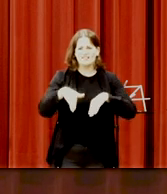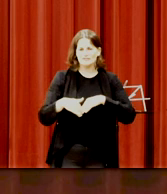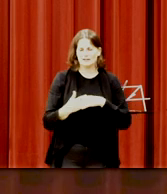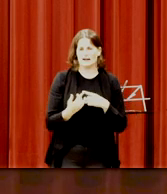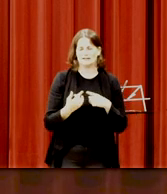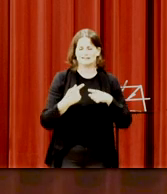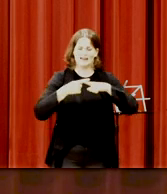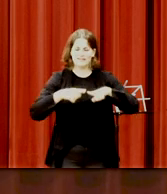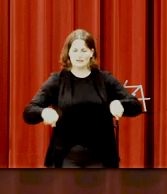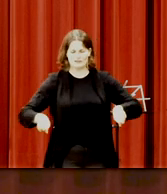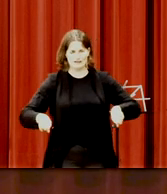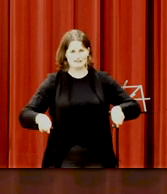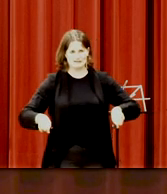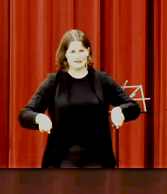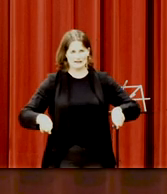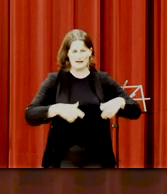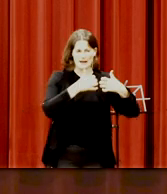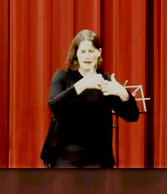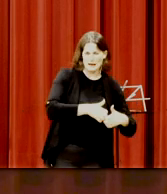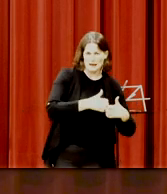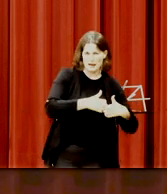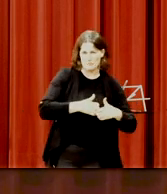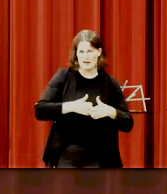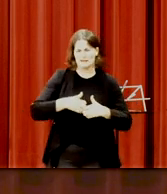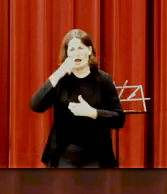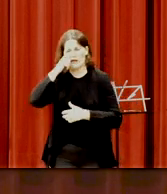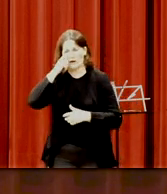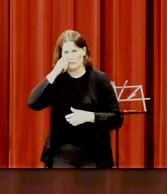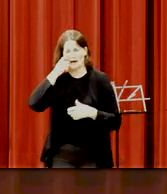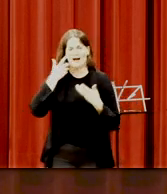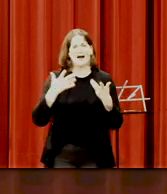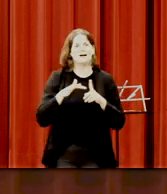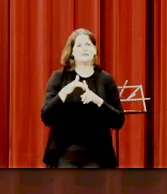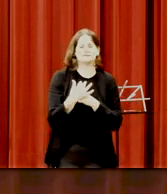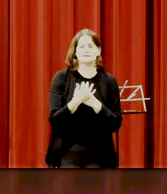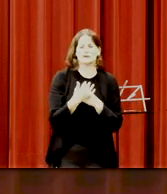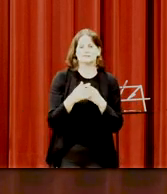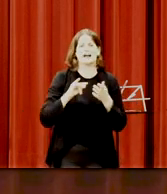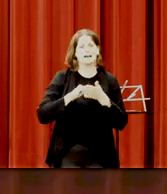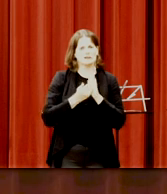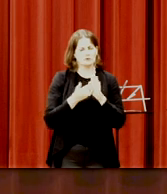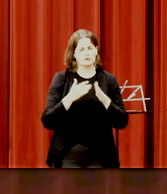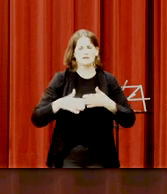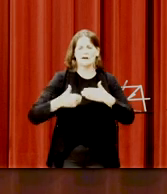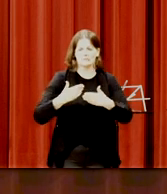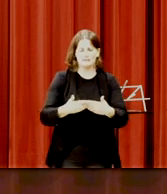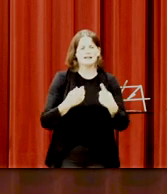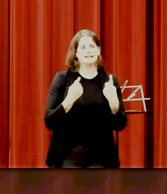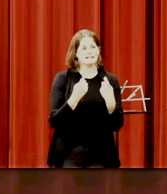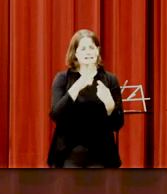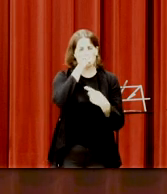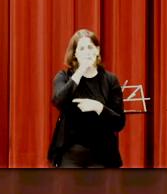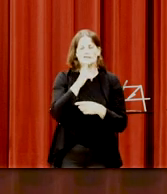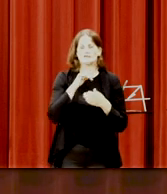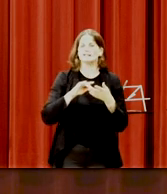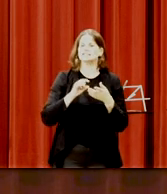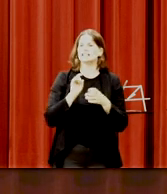perfils digitals, però ojo, que necessitem molts perfils humanistes.